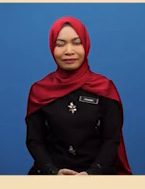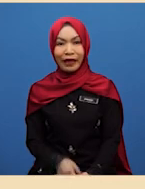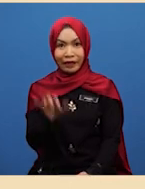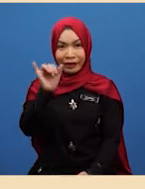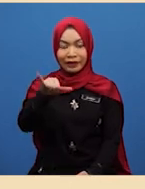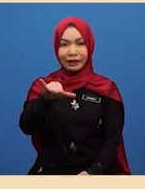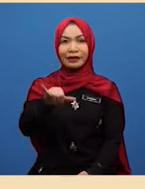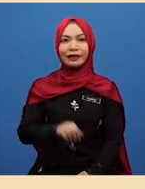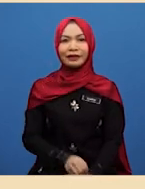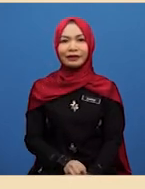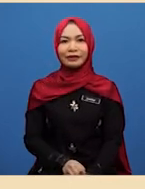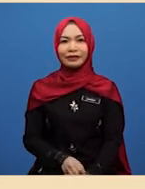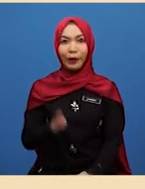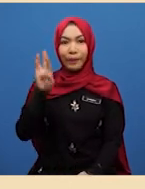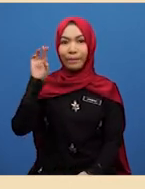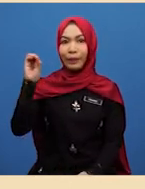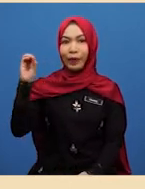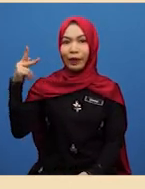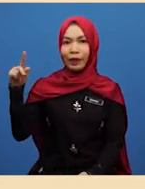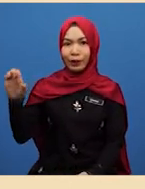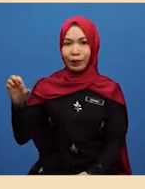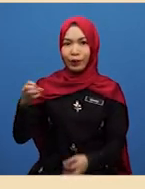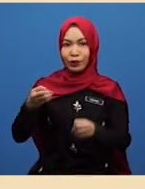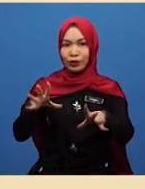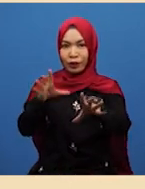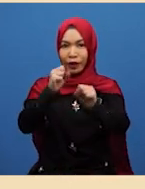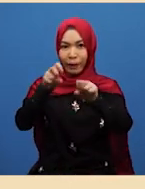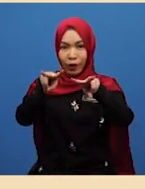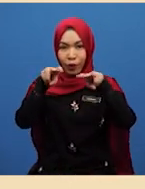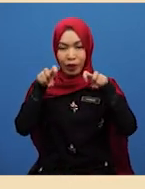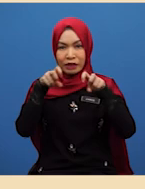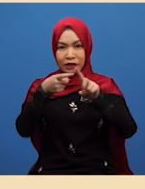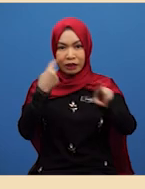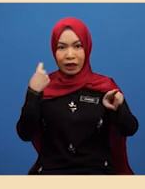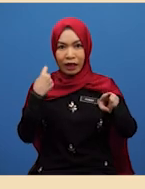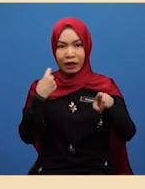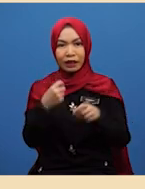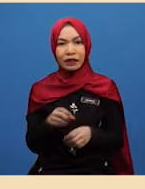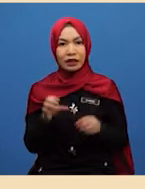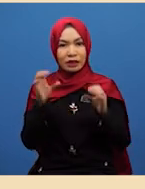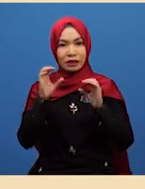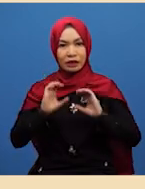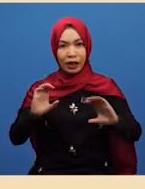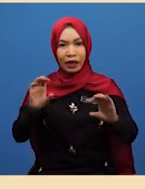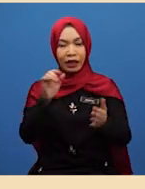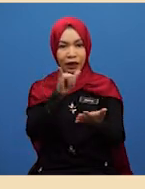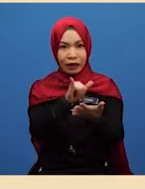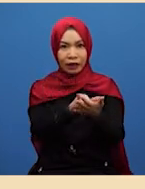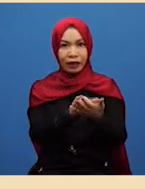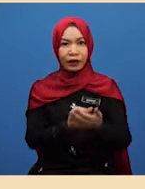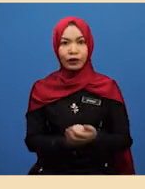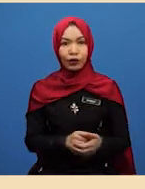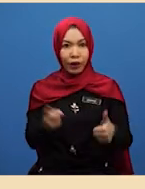Ya, James Brooke telah mengukuhkan kuasanya di Sarawak melalui 7 cara. Cara yang